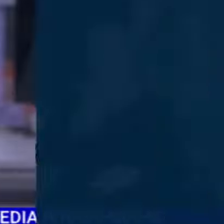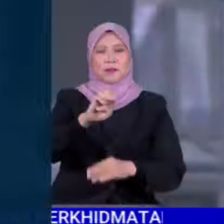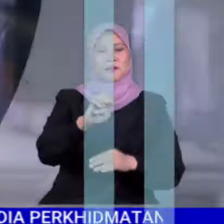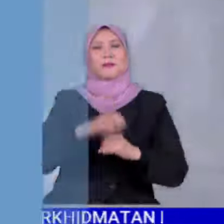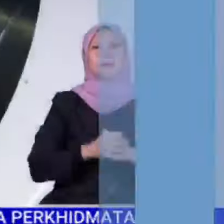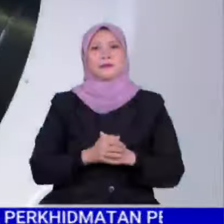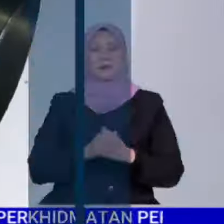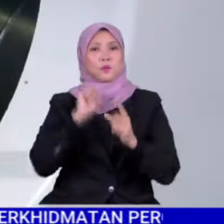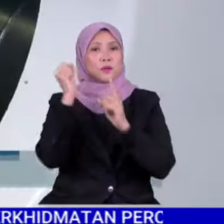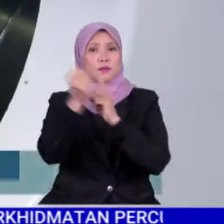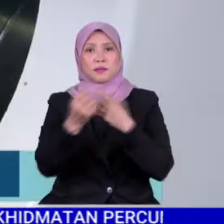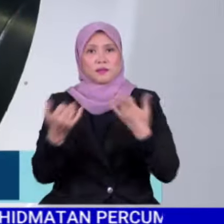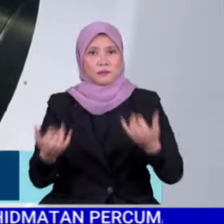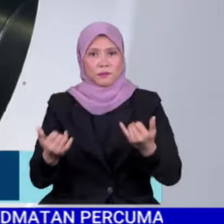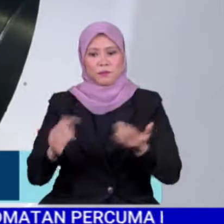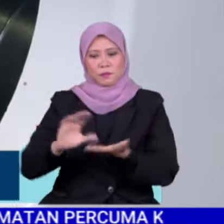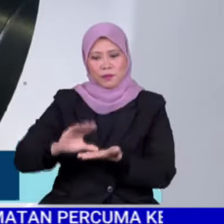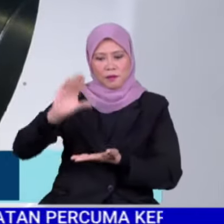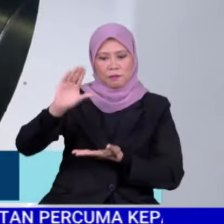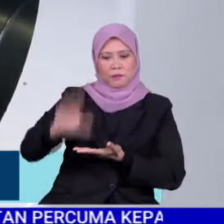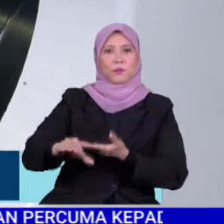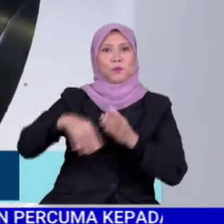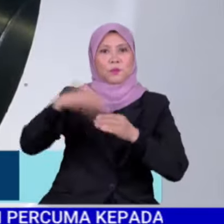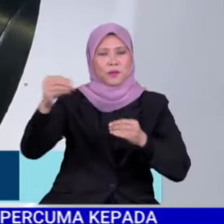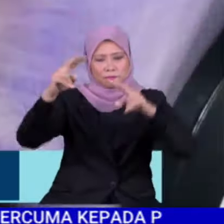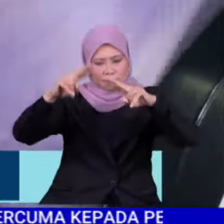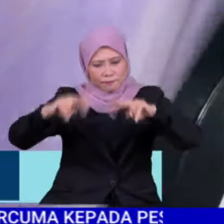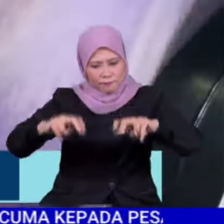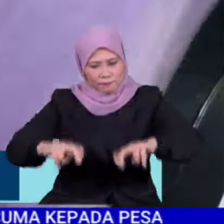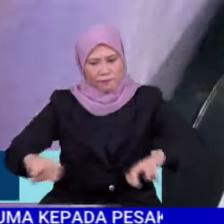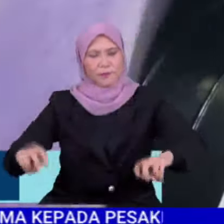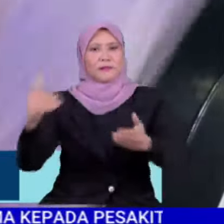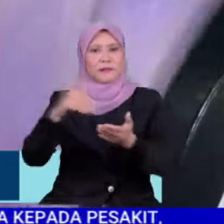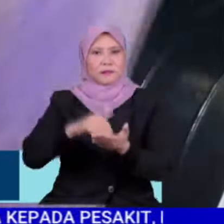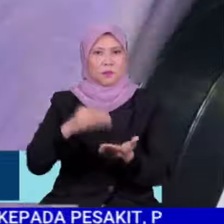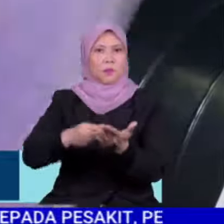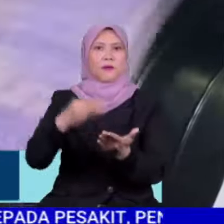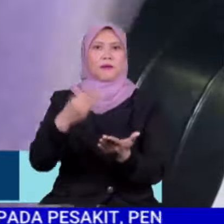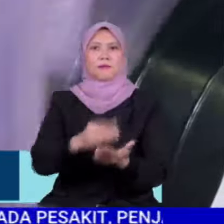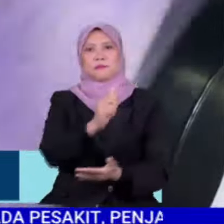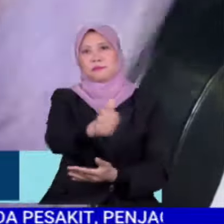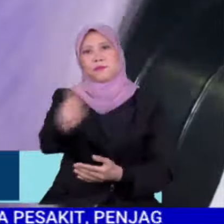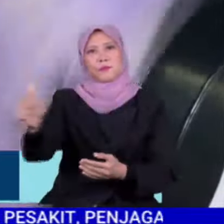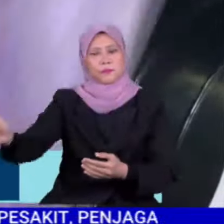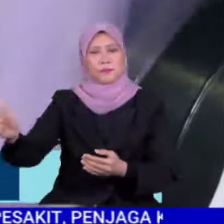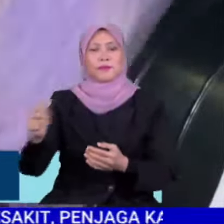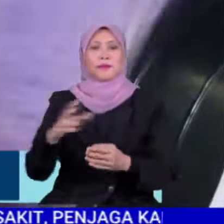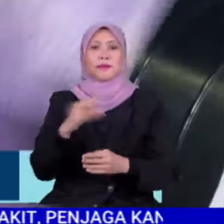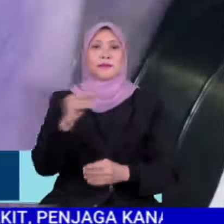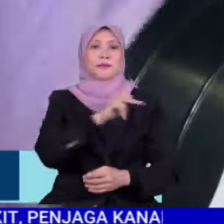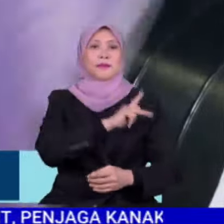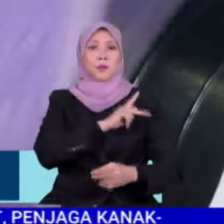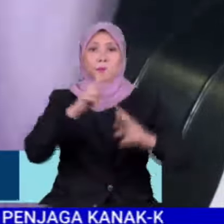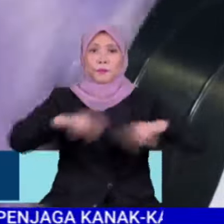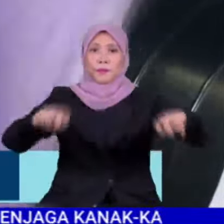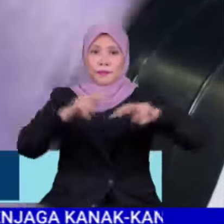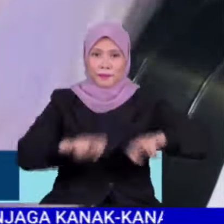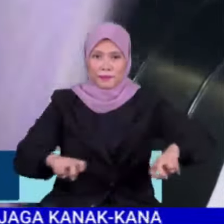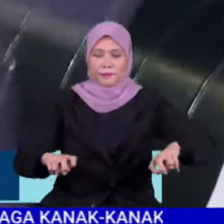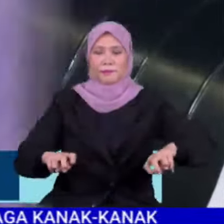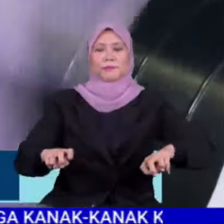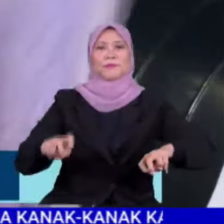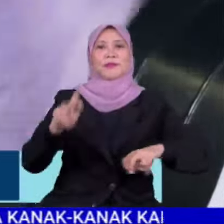kerana situasi semasa mendorong pelabur asing meneliti semula portfolio keuangan masing-masing. Menurut Ketua Penyelidik Rakuten